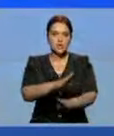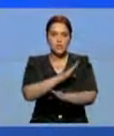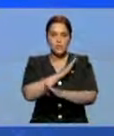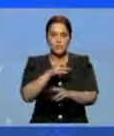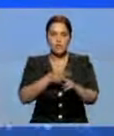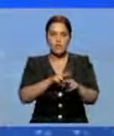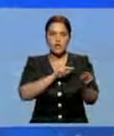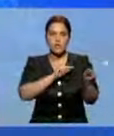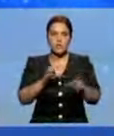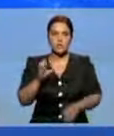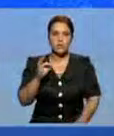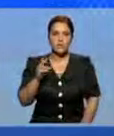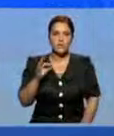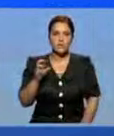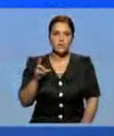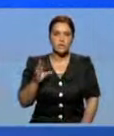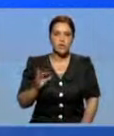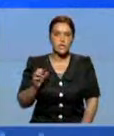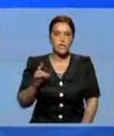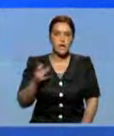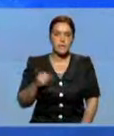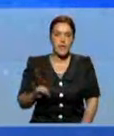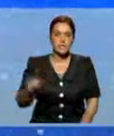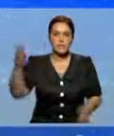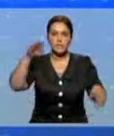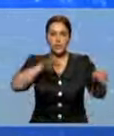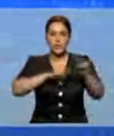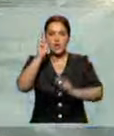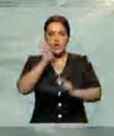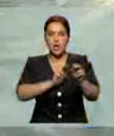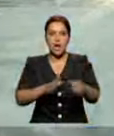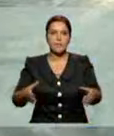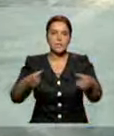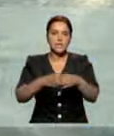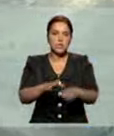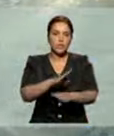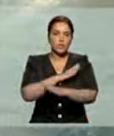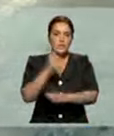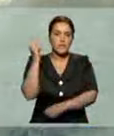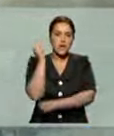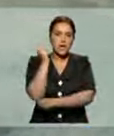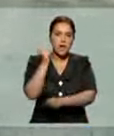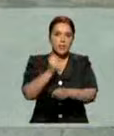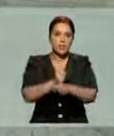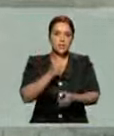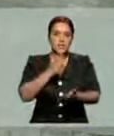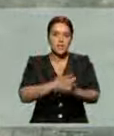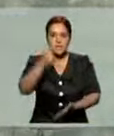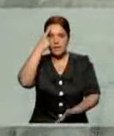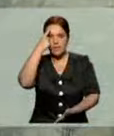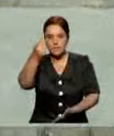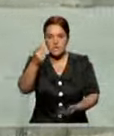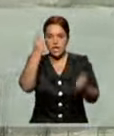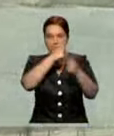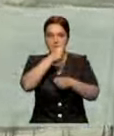В результате ЧП в Соколовско-Сарбайском горно-обогатительном производственном объединении погибли два рабочих предприятия. Как сообщили